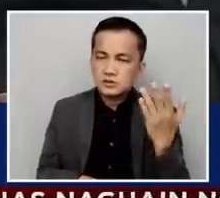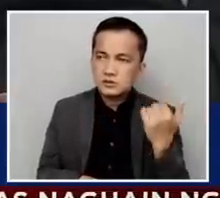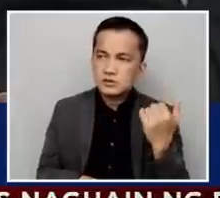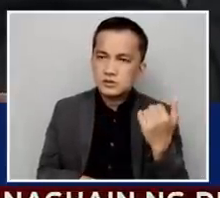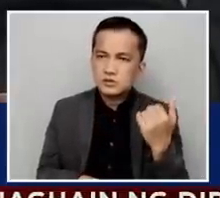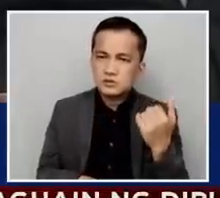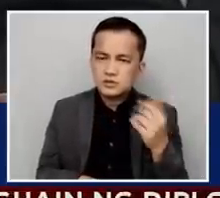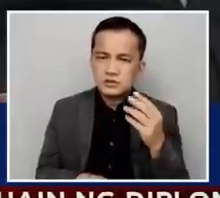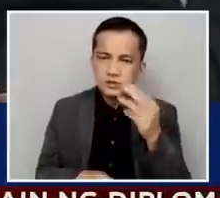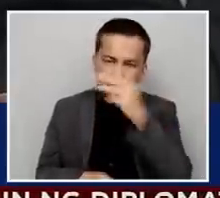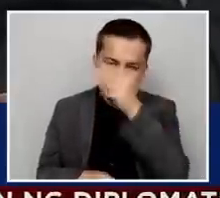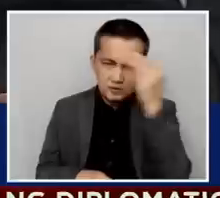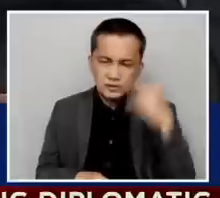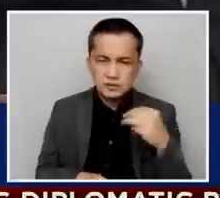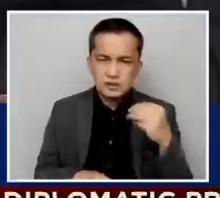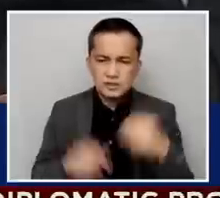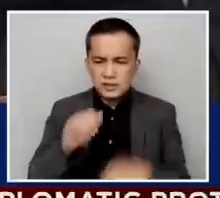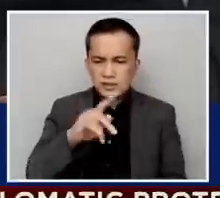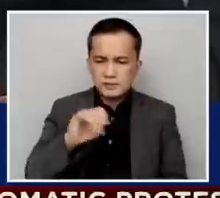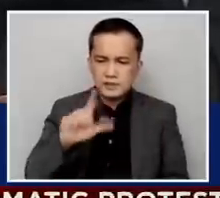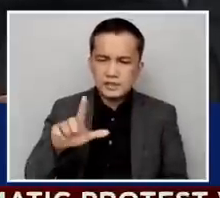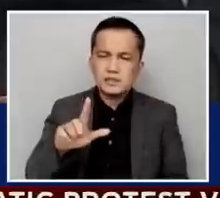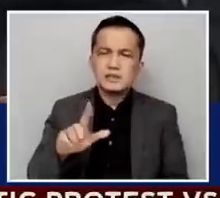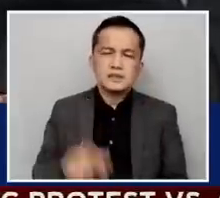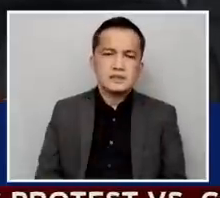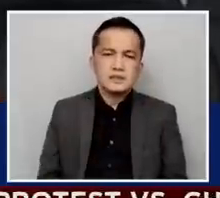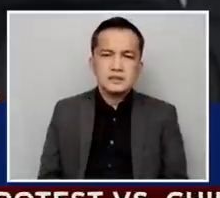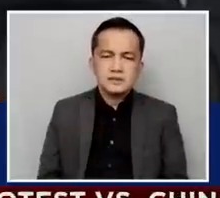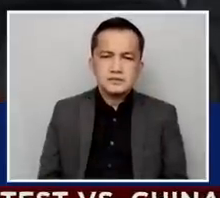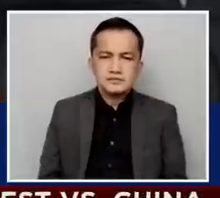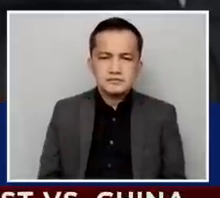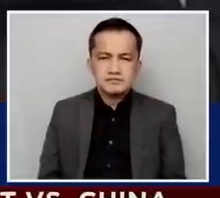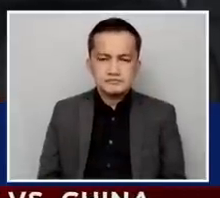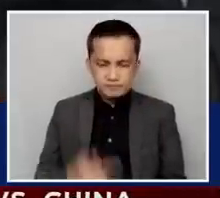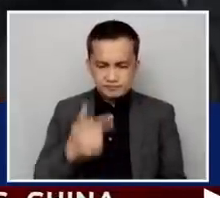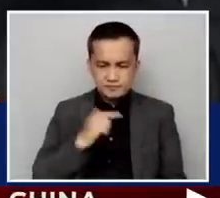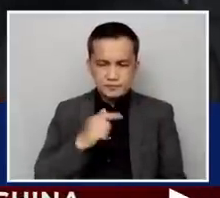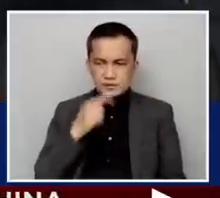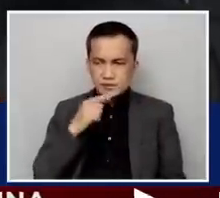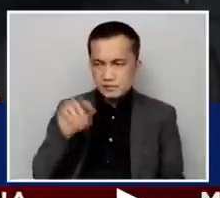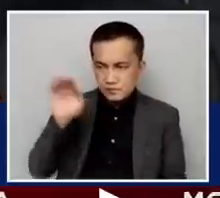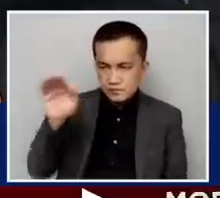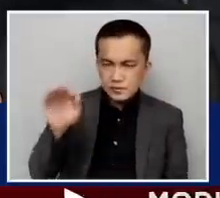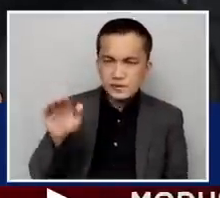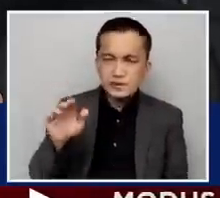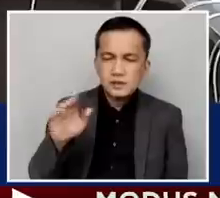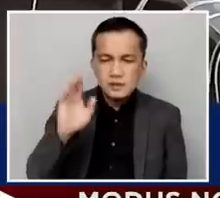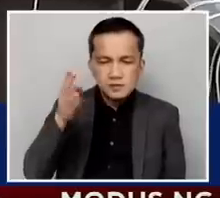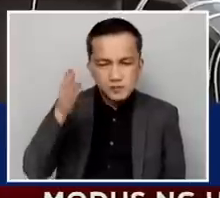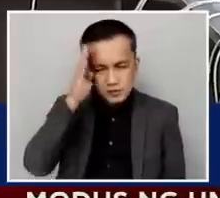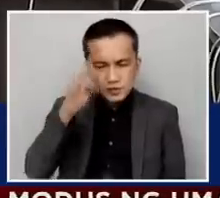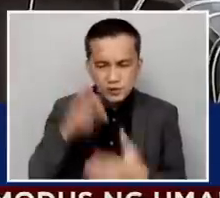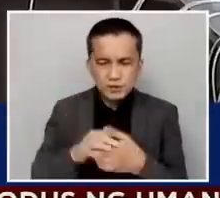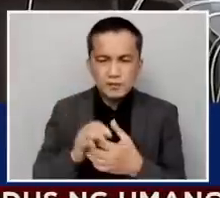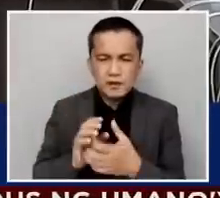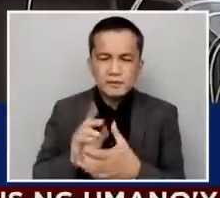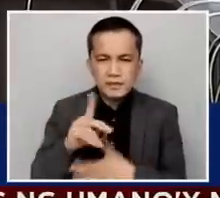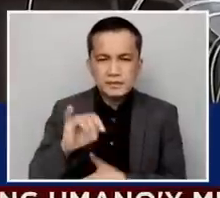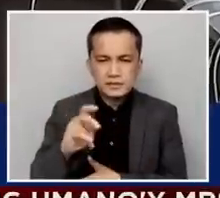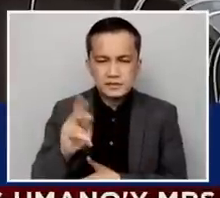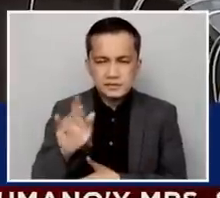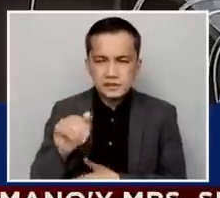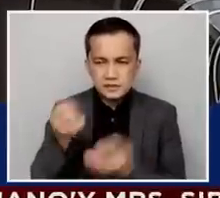itong March-April po. Rani Riguyal, idinulog na niya sa Bureau of Plant Industry ang insidente. RG